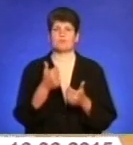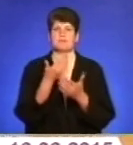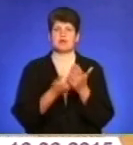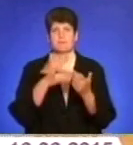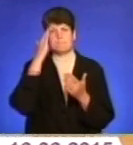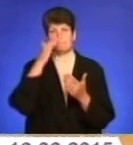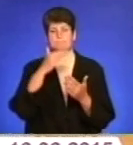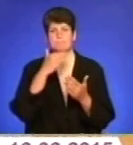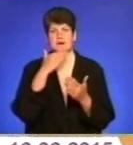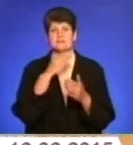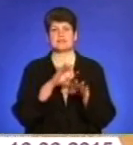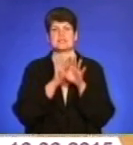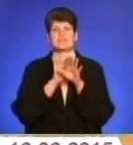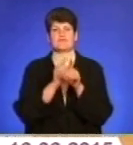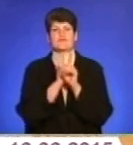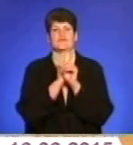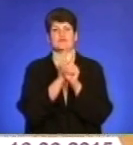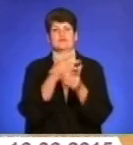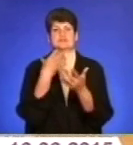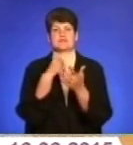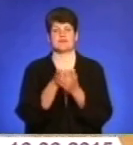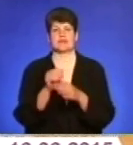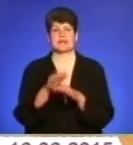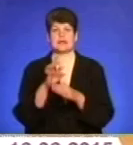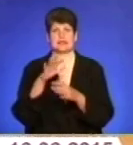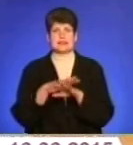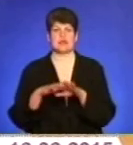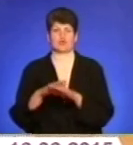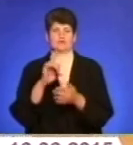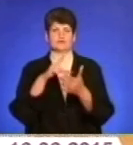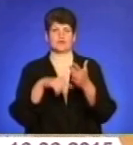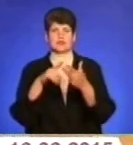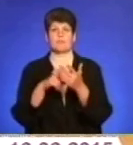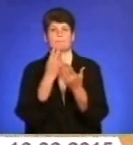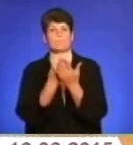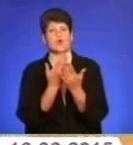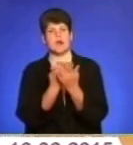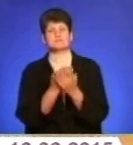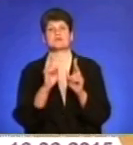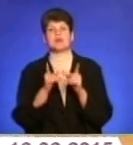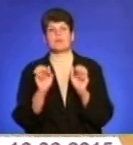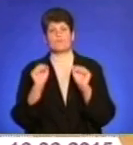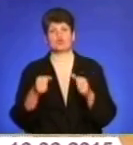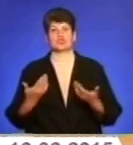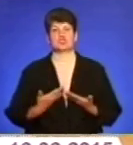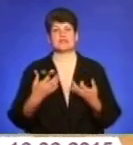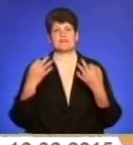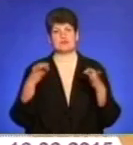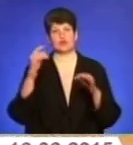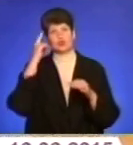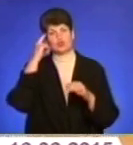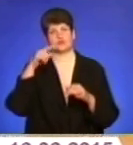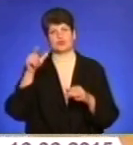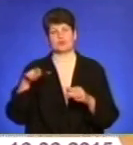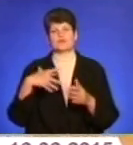батьком, пастором, який вів свій народ, своїх вірних, і показував, як можна жити вільними, дійсно думаючими людьми у